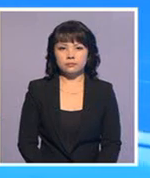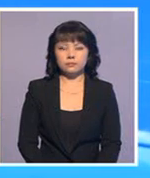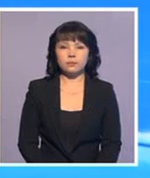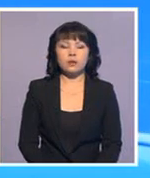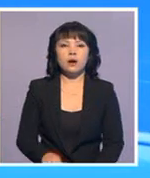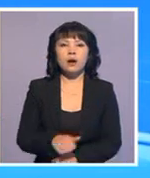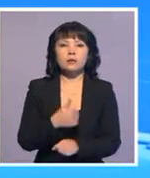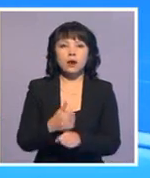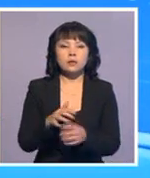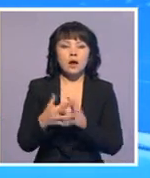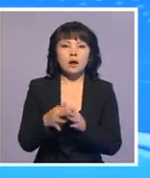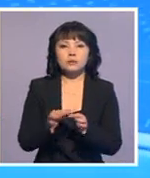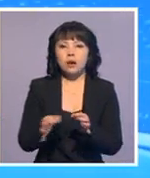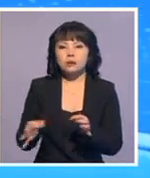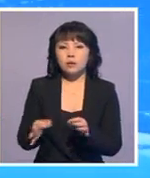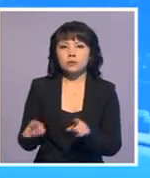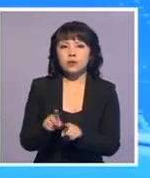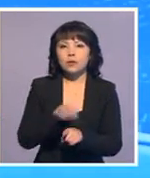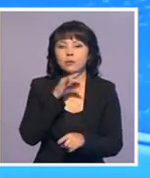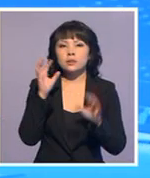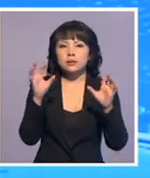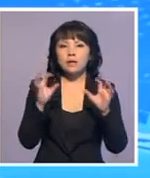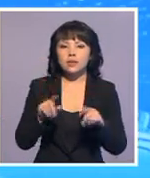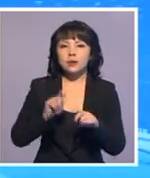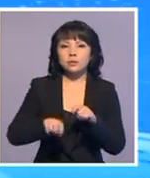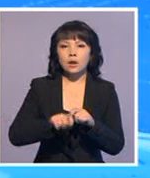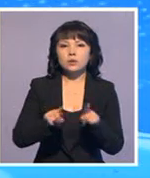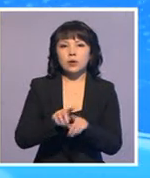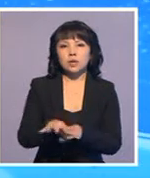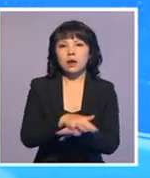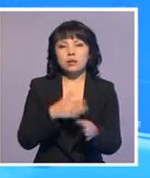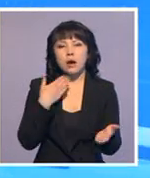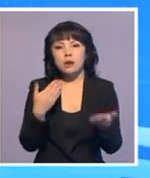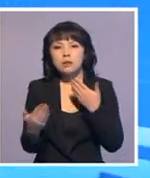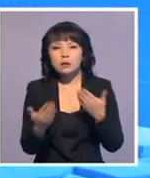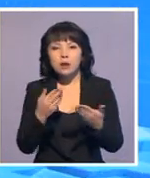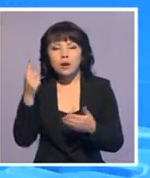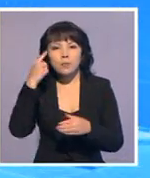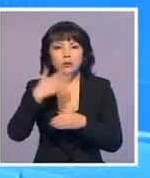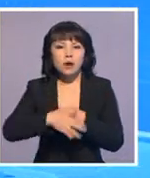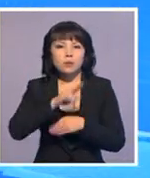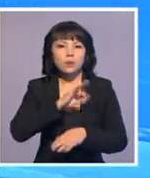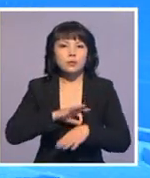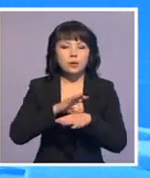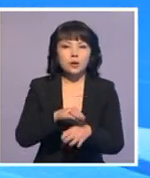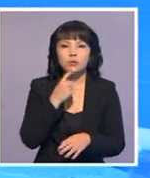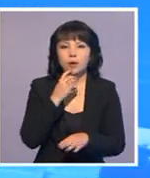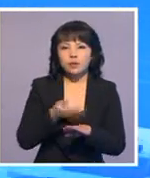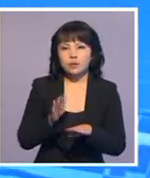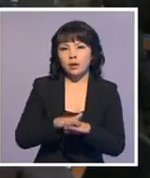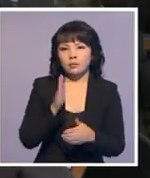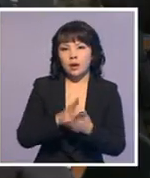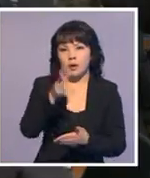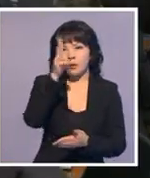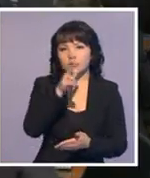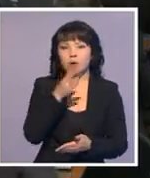Ауыл әкімдері көбіне заңнамадан сүрініп жатады. Халықпен қоян-қолтық араласып, түсіністікпен жұмыс істеулері де оңайға соқпайды. Осыдан 3